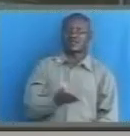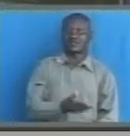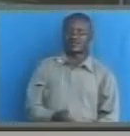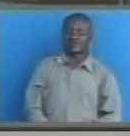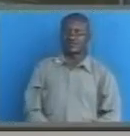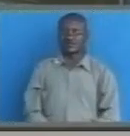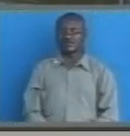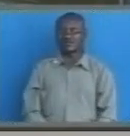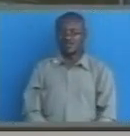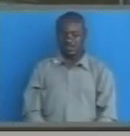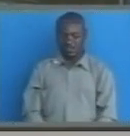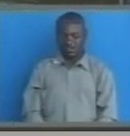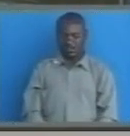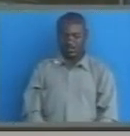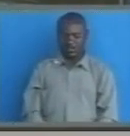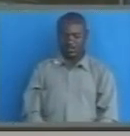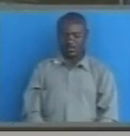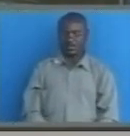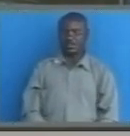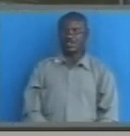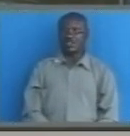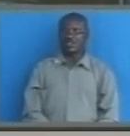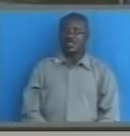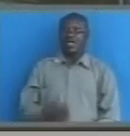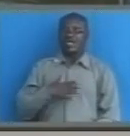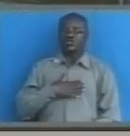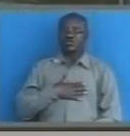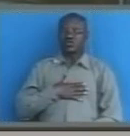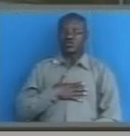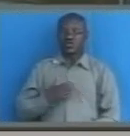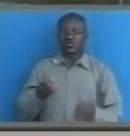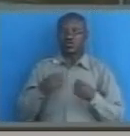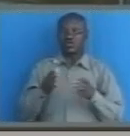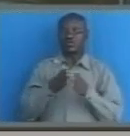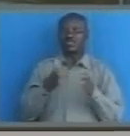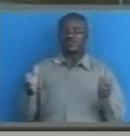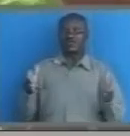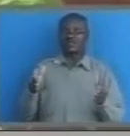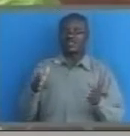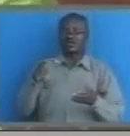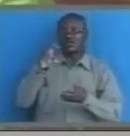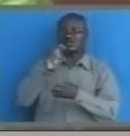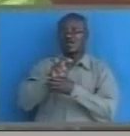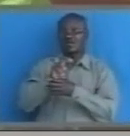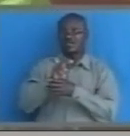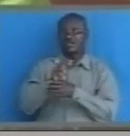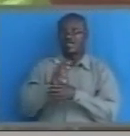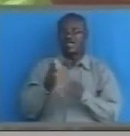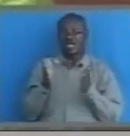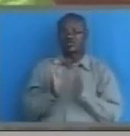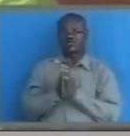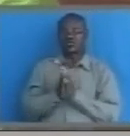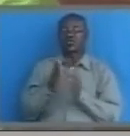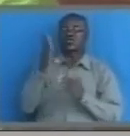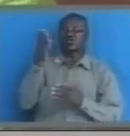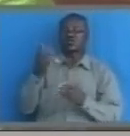mwenyekiti nashukuru kwa kunipa Fursa ya kusimama ndani ya Bunge hili lakini nikisimama namshukuru mwenyezi mungu